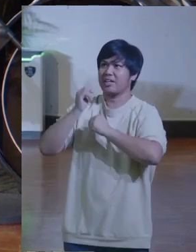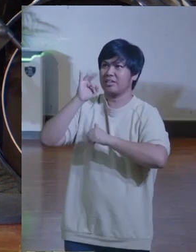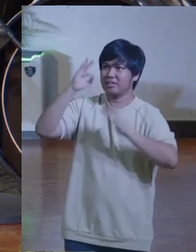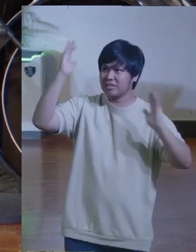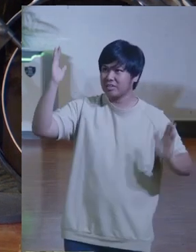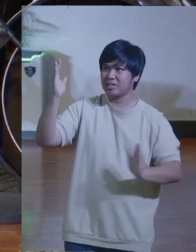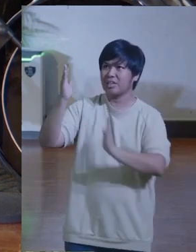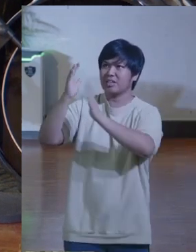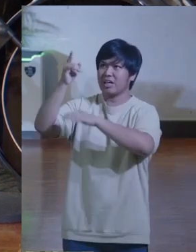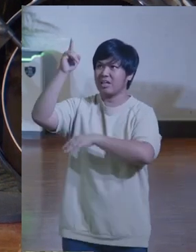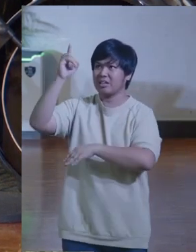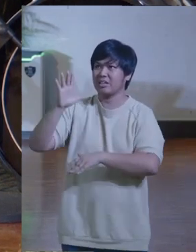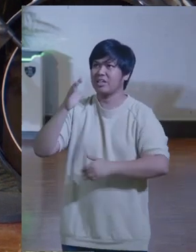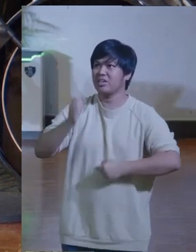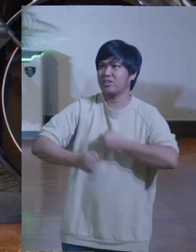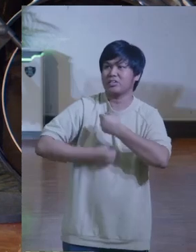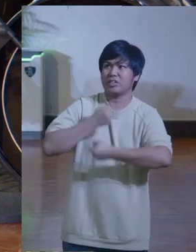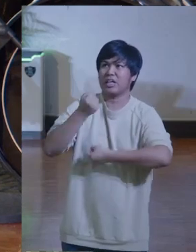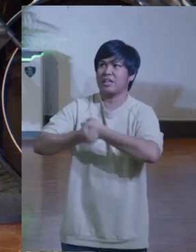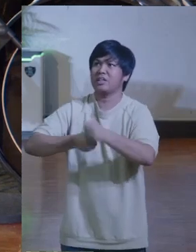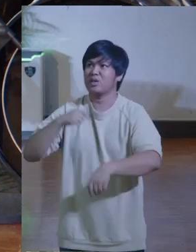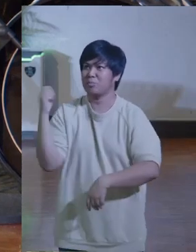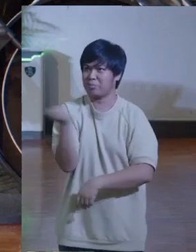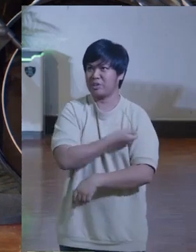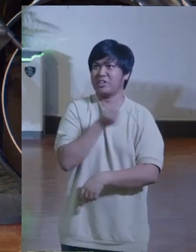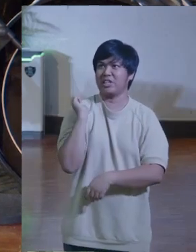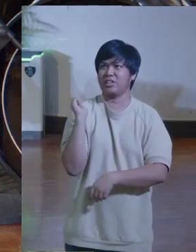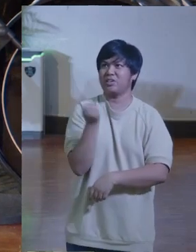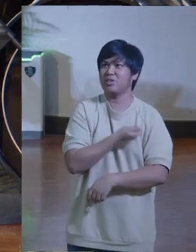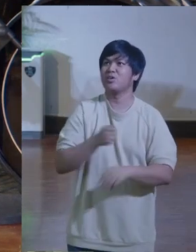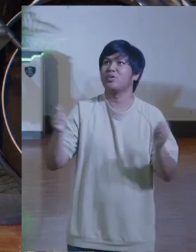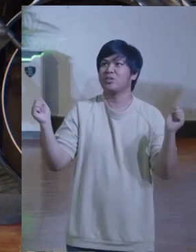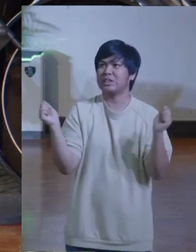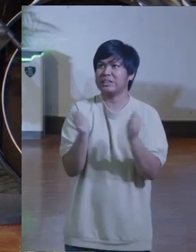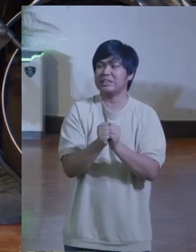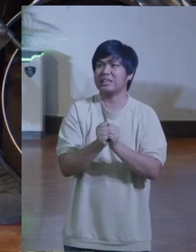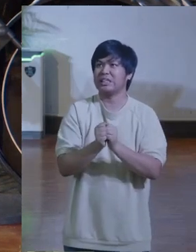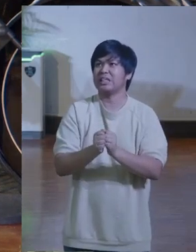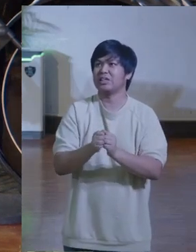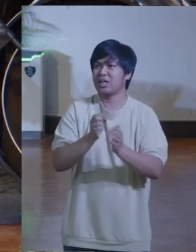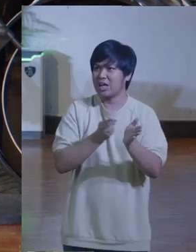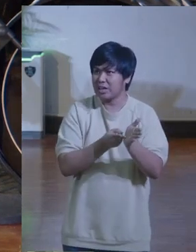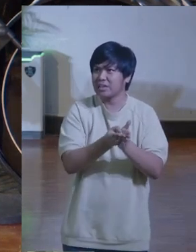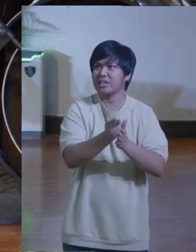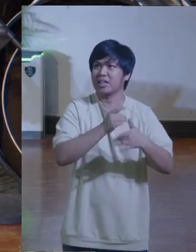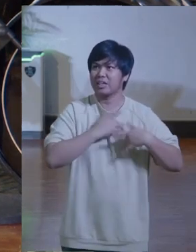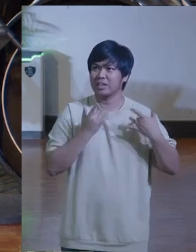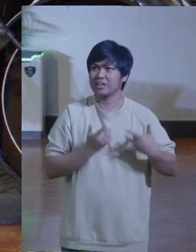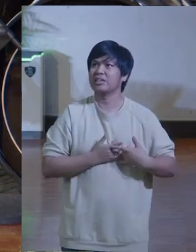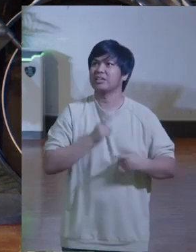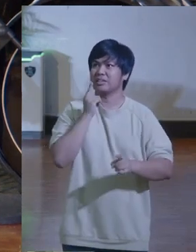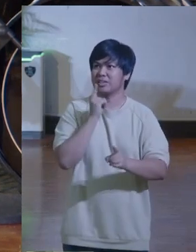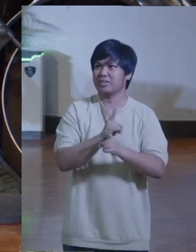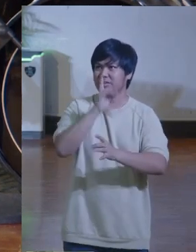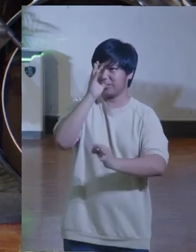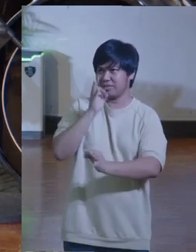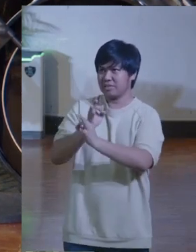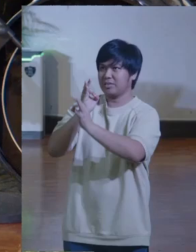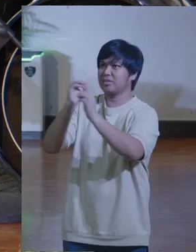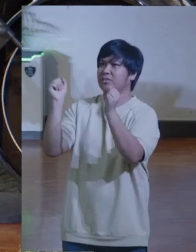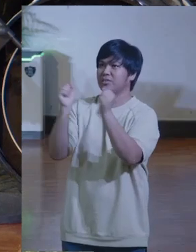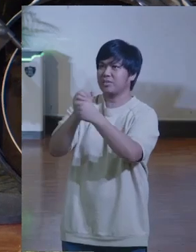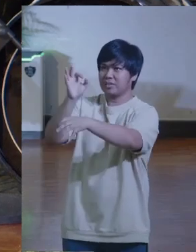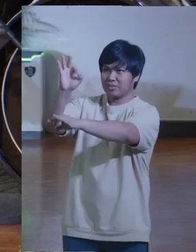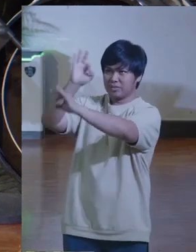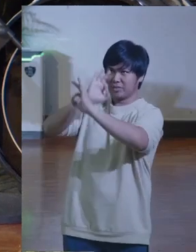draw nigh unto God, contrite and penitent, with a sincere heart and upright faith, with